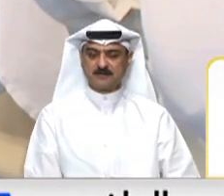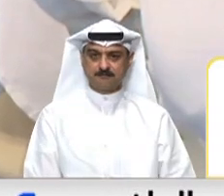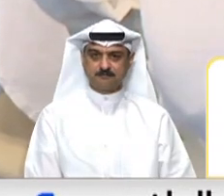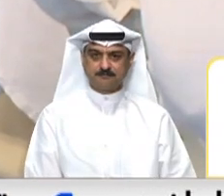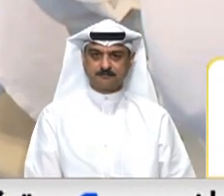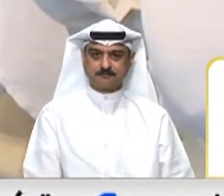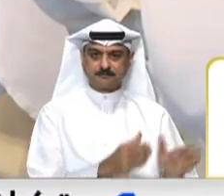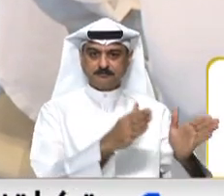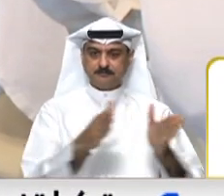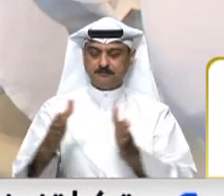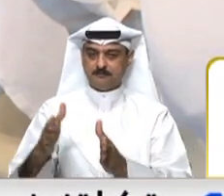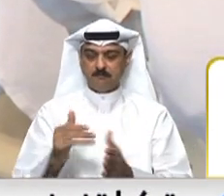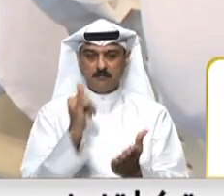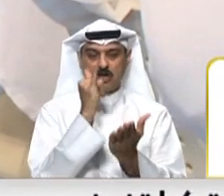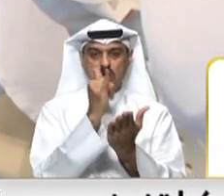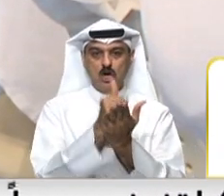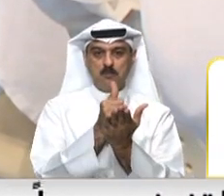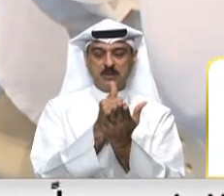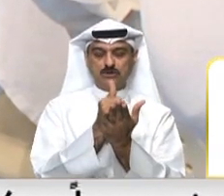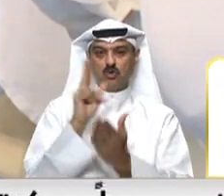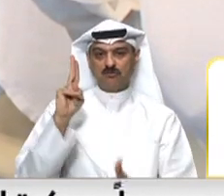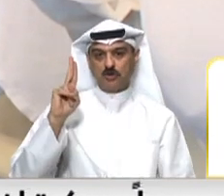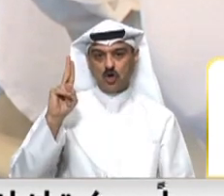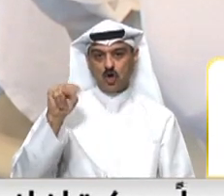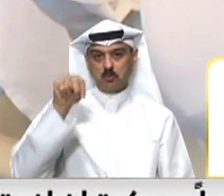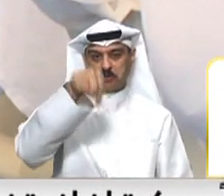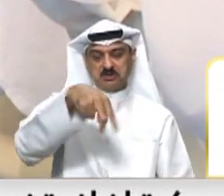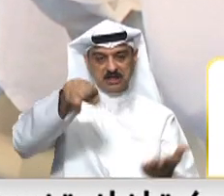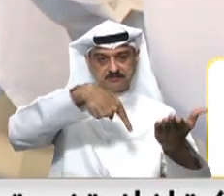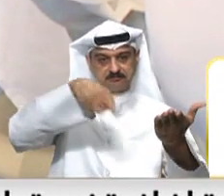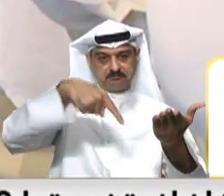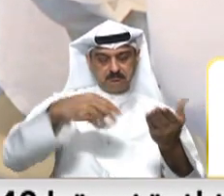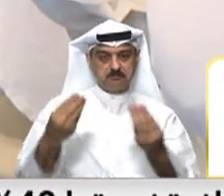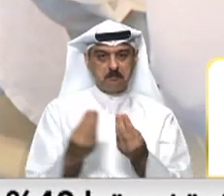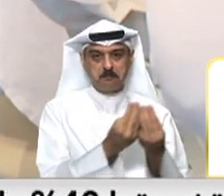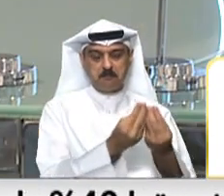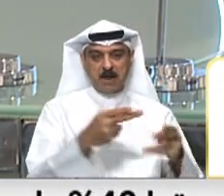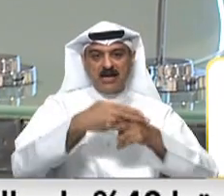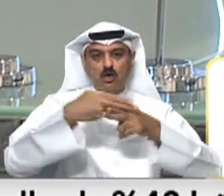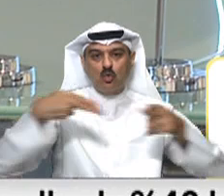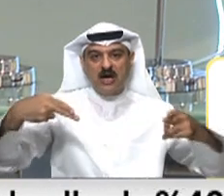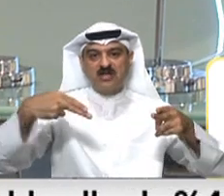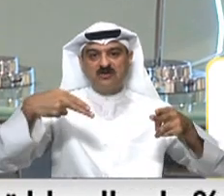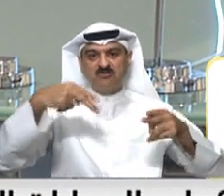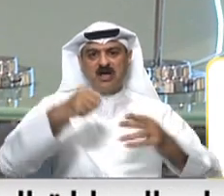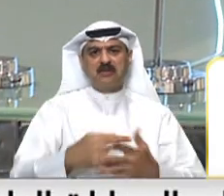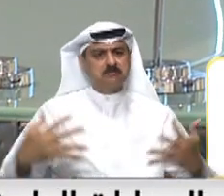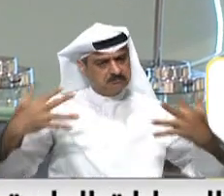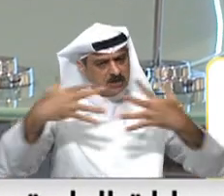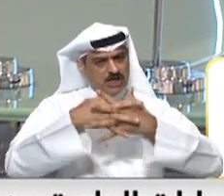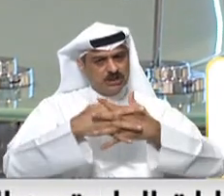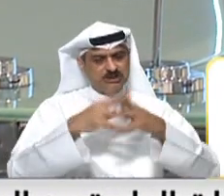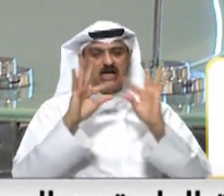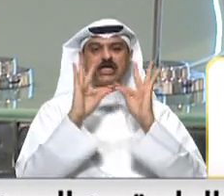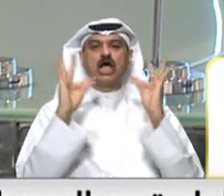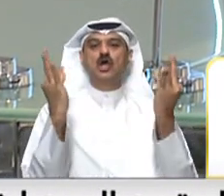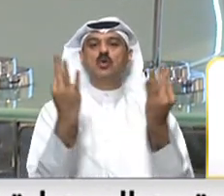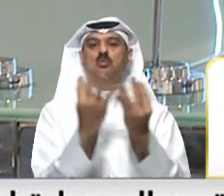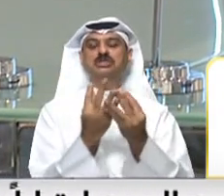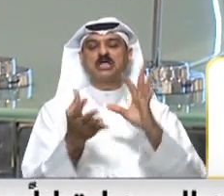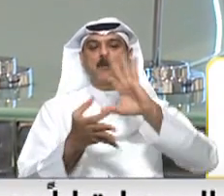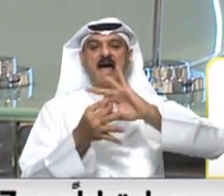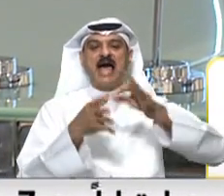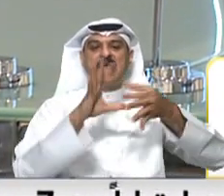تهتم المفوضيه في دوله الكويت من خلال هذه الاتفاقيه وغيرها ببناء الشراكات المجتمعيه مع الجمعيات